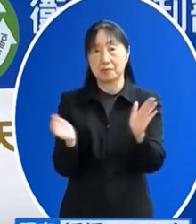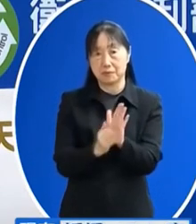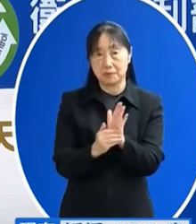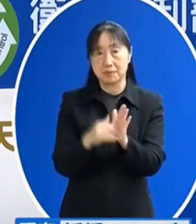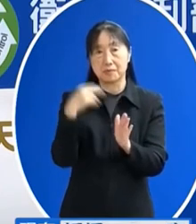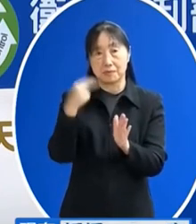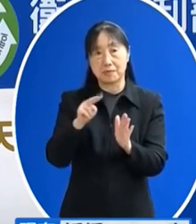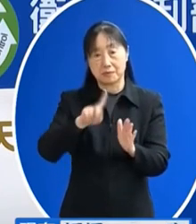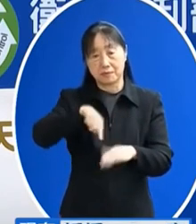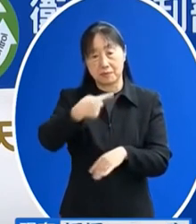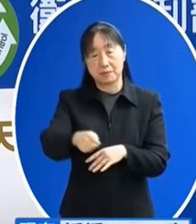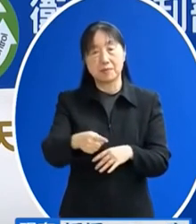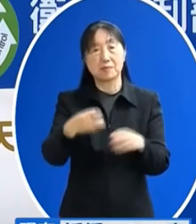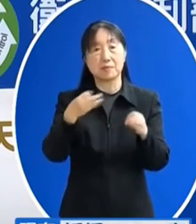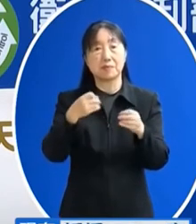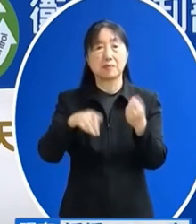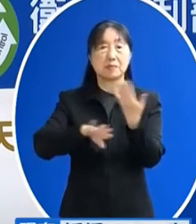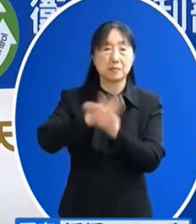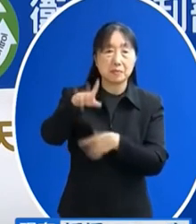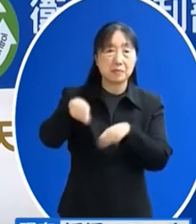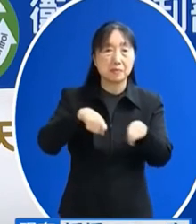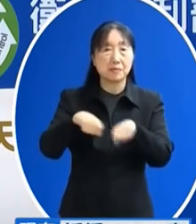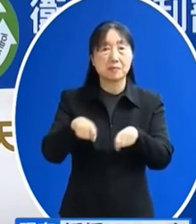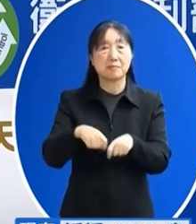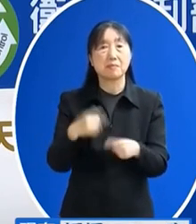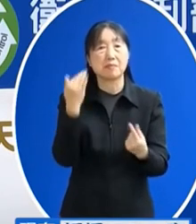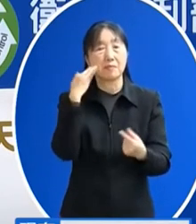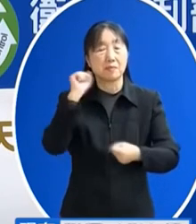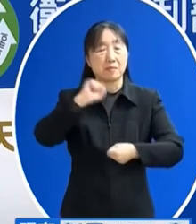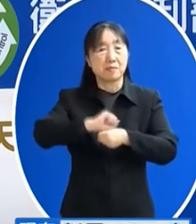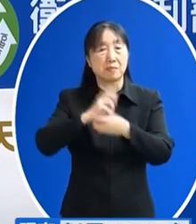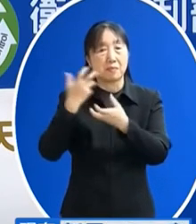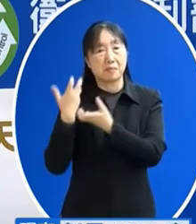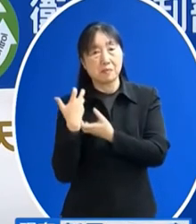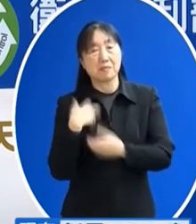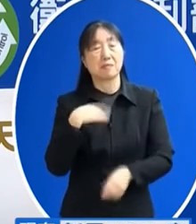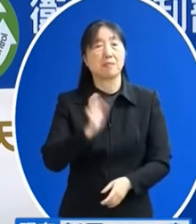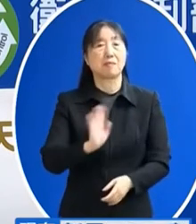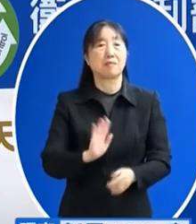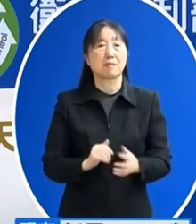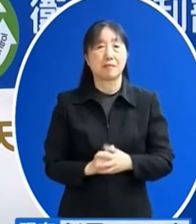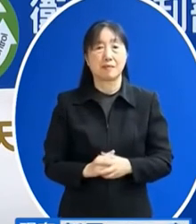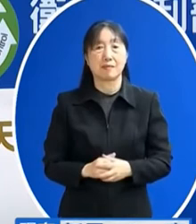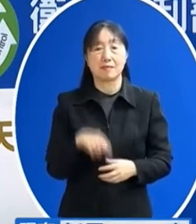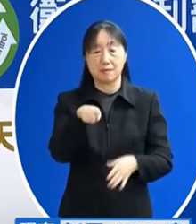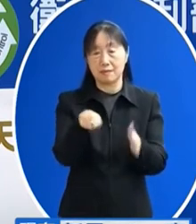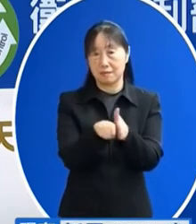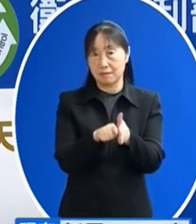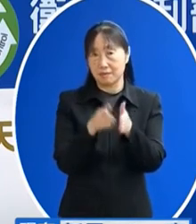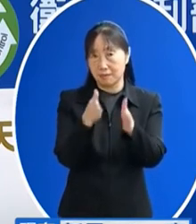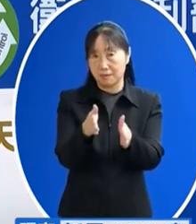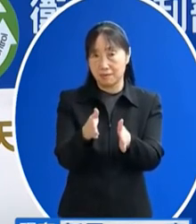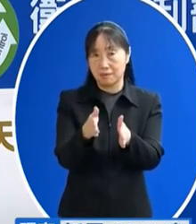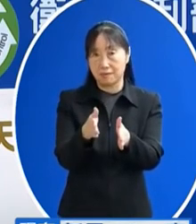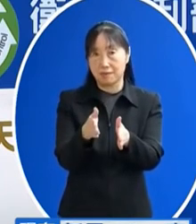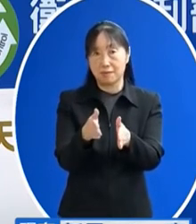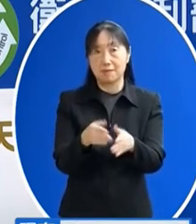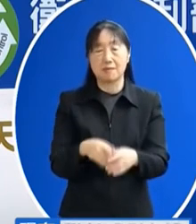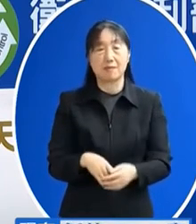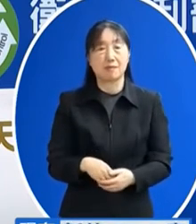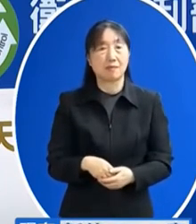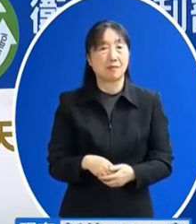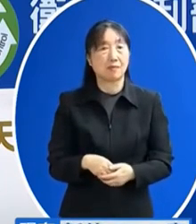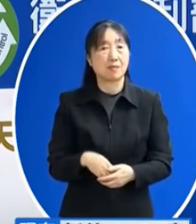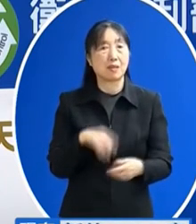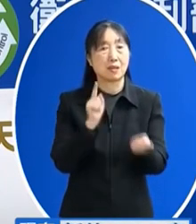考虑各种泡泡的可能哈，要不然整个加重防疫的负担，好，那这样子可能就会啊，因啊就